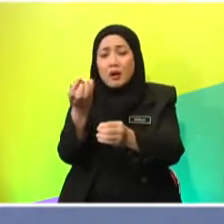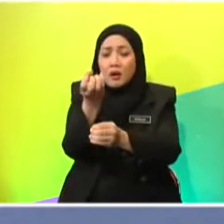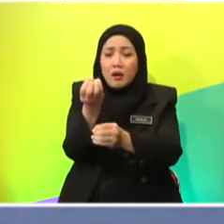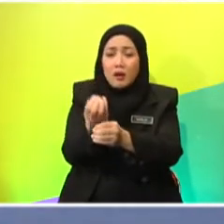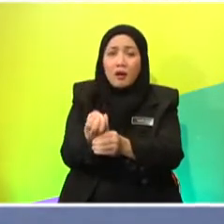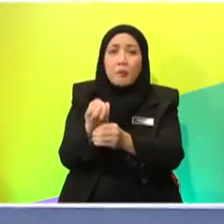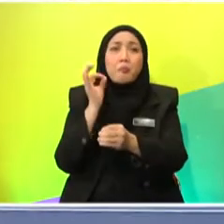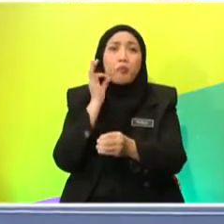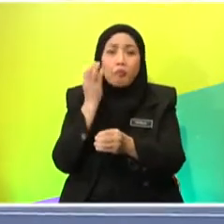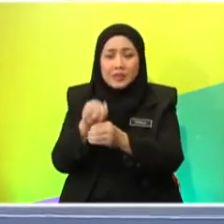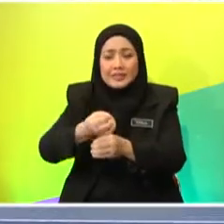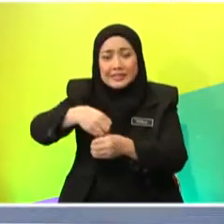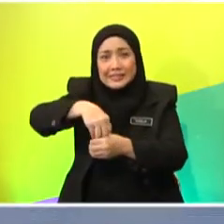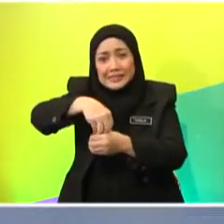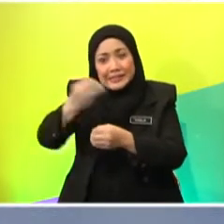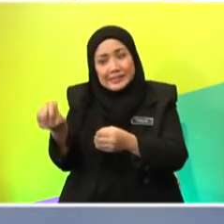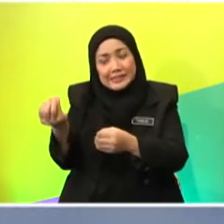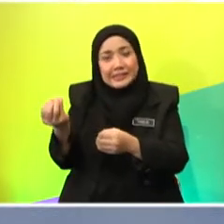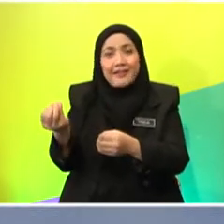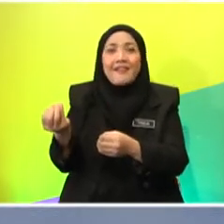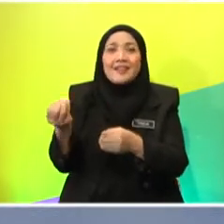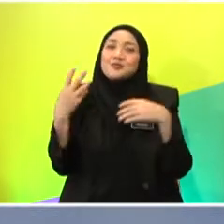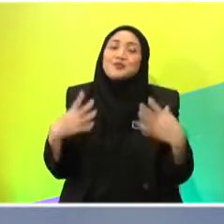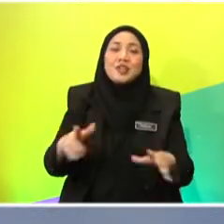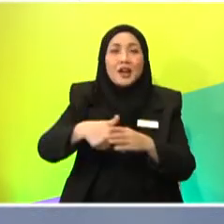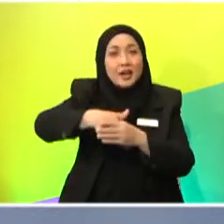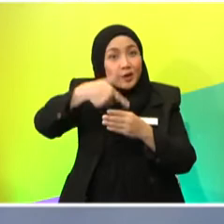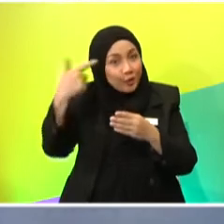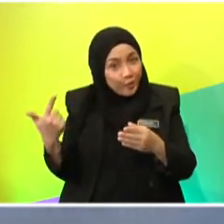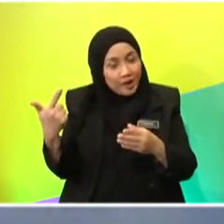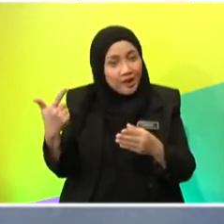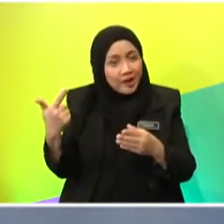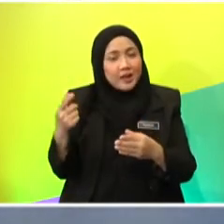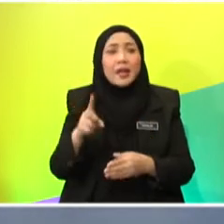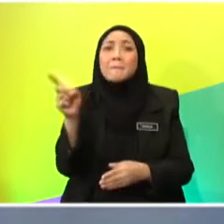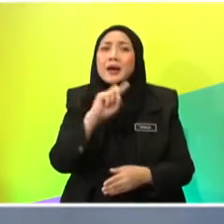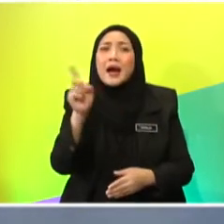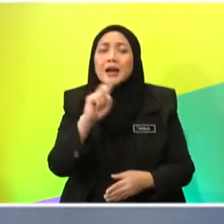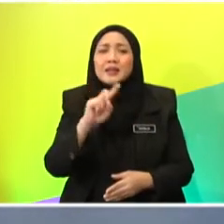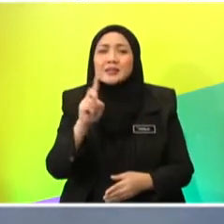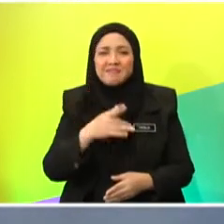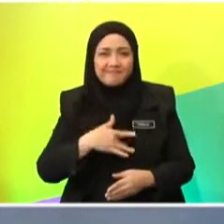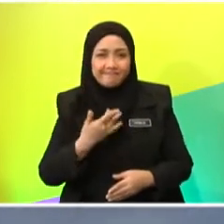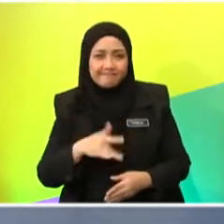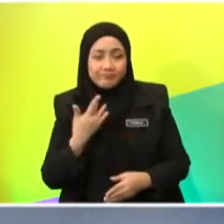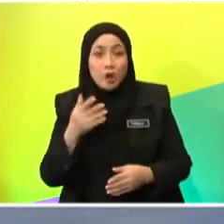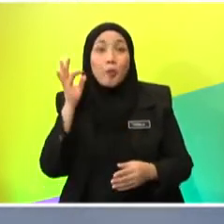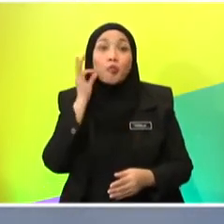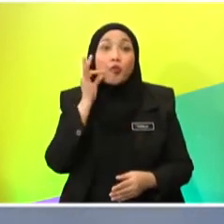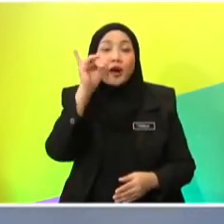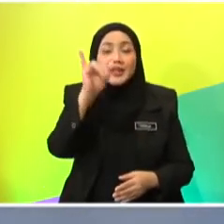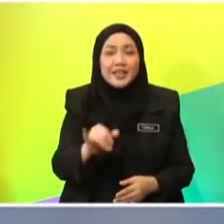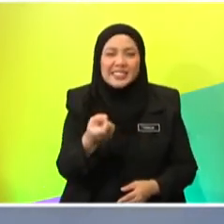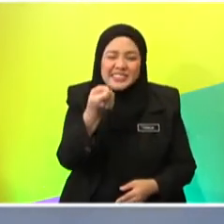Nina terlalu asik nih ah jadi yang mana agaknya buah yang sedikit